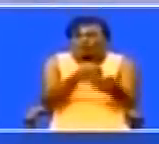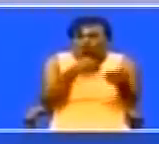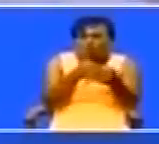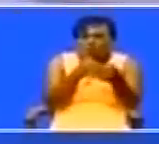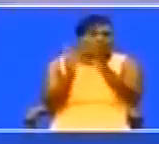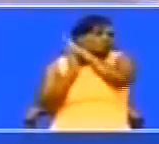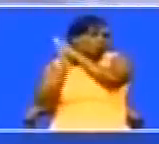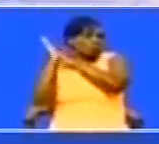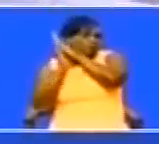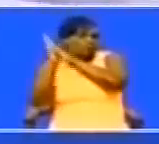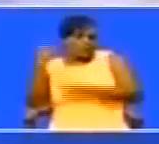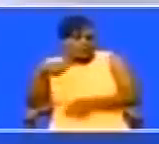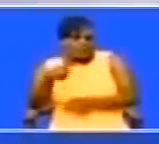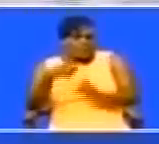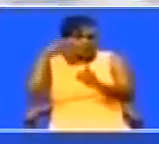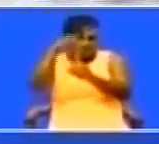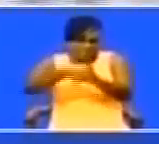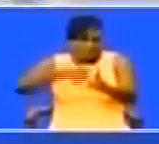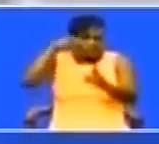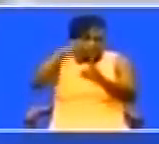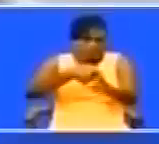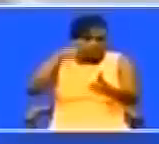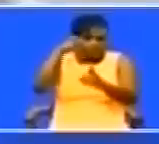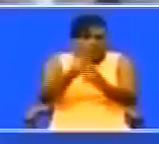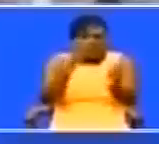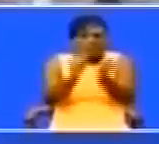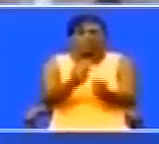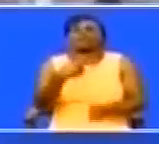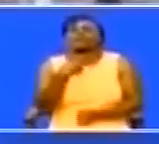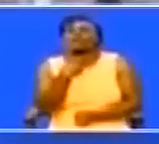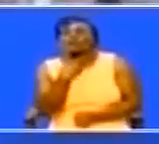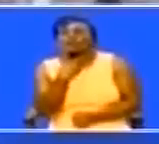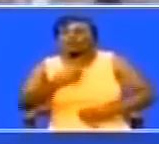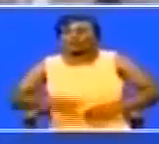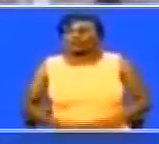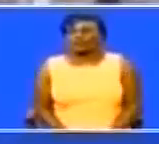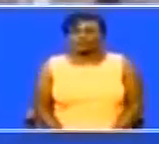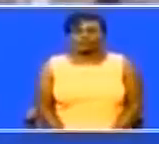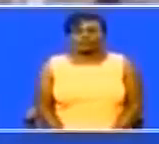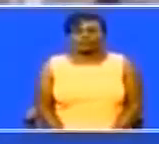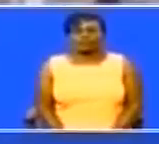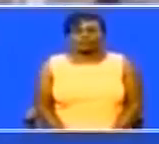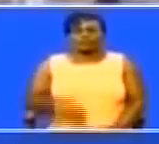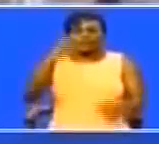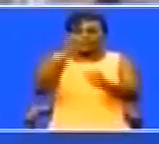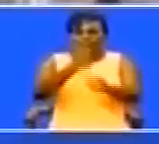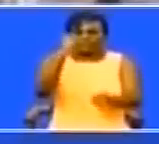wa Maumau waliokuwa wakipambana siku hizo na utawala wa kikoloni. Kwa hiyo maratiri ile ilikuwa